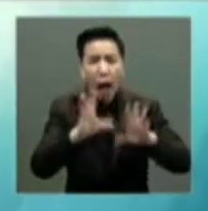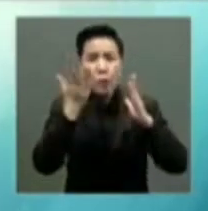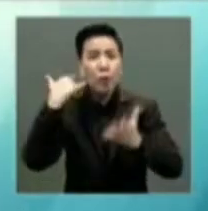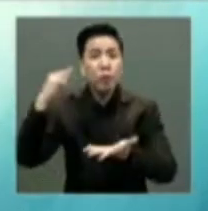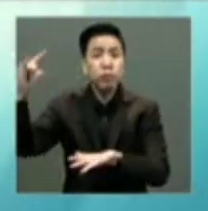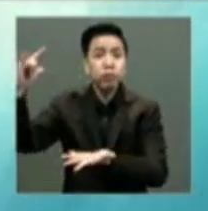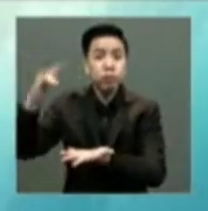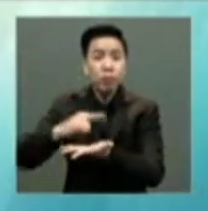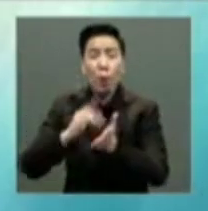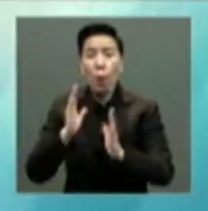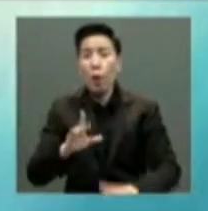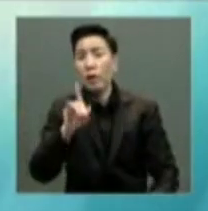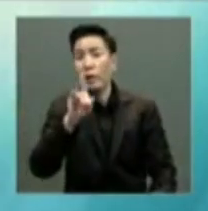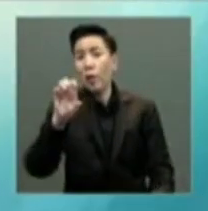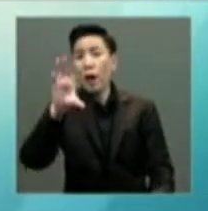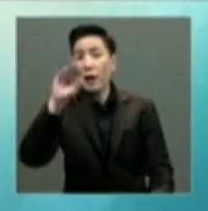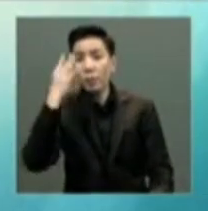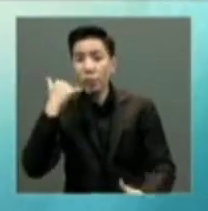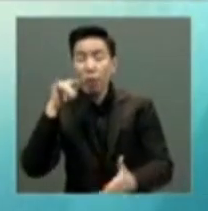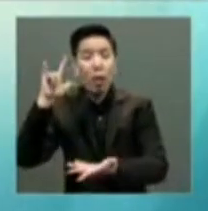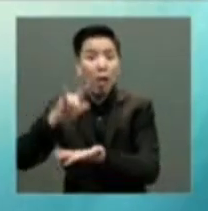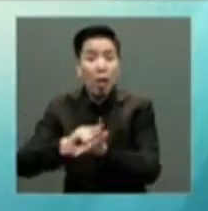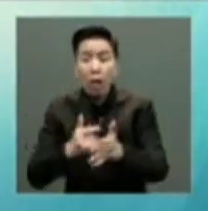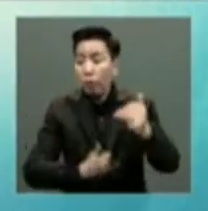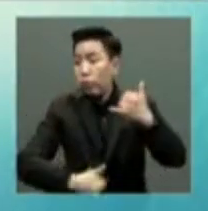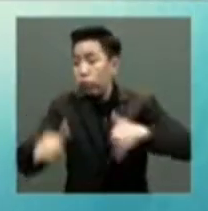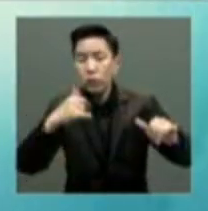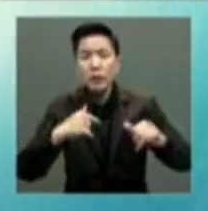เหมือนในต่างประเทศเนี่ยก็น้อยลงเพราะเราดูแลท่านอย่างดีขอให้ทุกๆคนใช้ภาพใช้เกณฑ์ต่างๆเหล่านี้นะครับทำกันโดยสมัครใจแล้วเราก็จะไม่ต้องไปวิ่งตามหาท่านเหมือนอย่างตอนที่ลงเครื่องมา150กว่ารายนะครับจัดธนาเราอย่างนี้นะครับเจตนาดีที่ทางรัฐจัดให้ท่านก็ให้